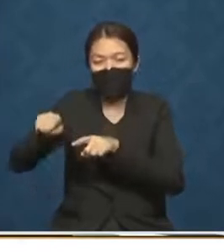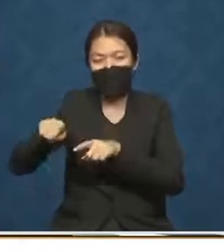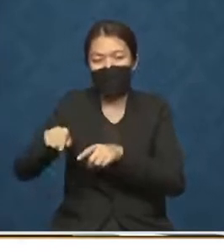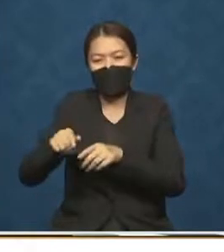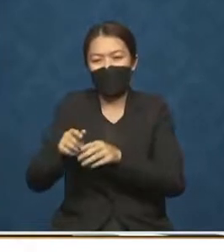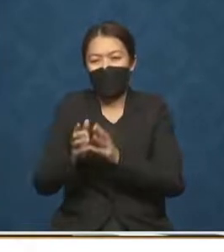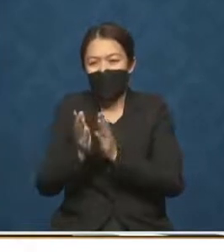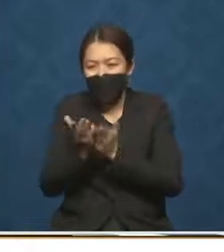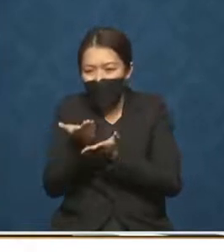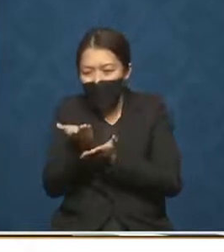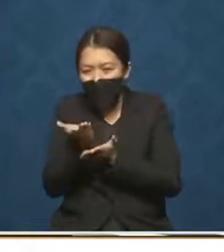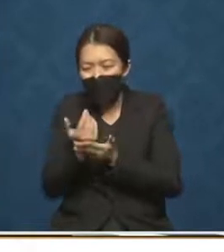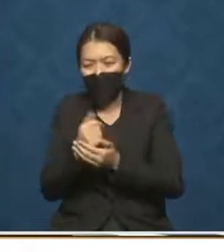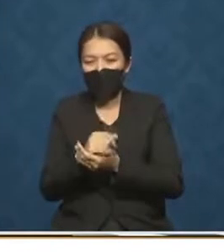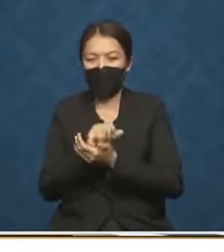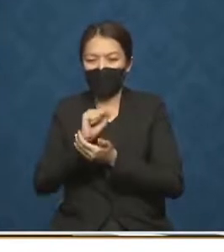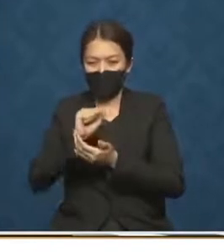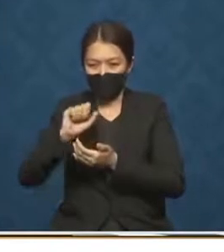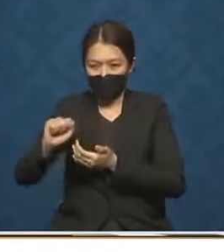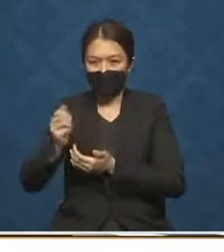ขอกลบมาทำหนาที่เป็ผู้แทน